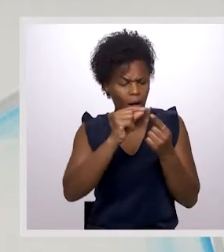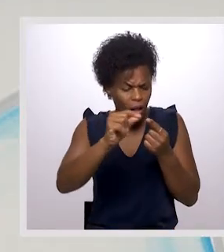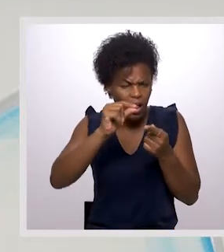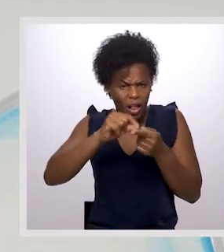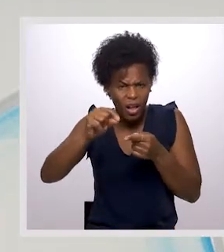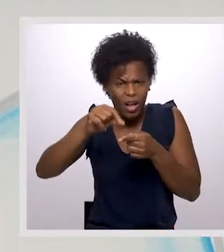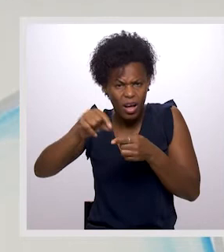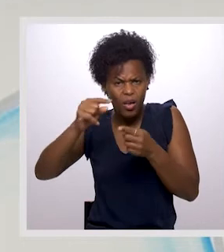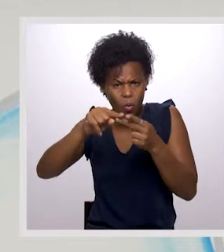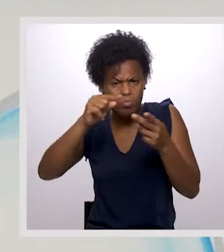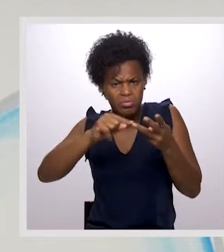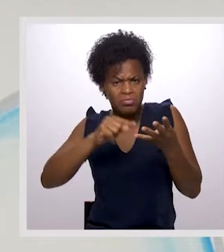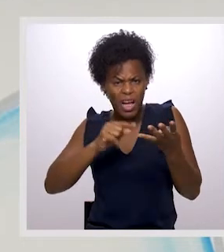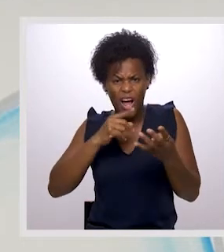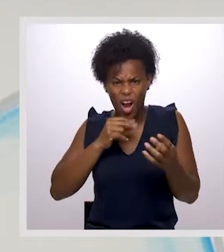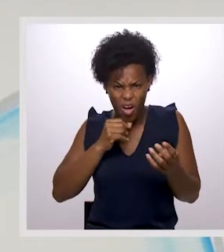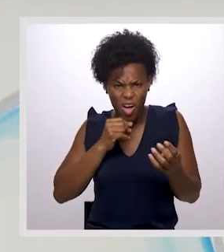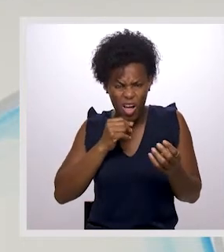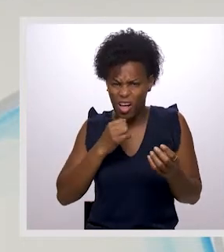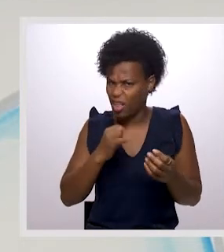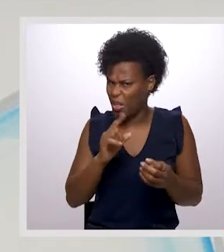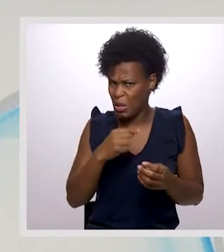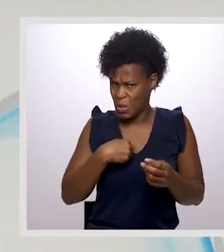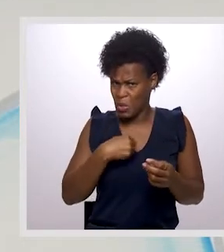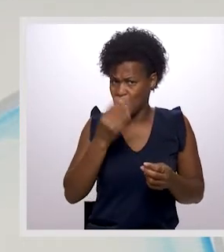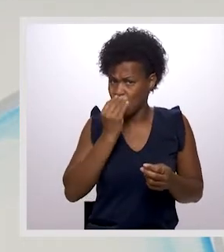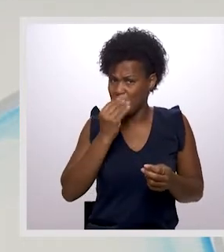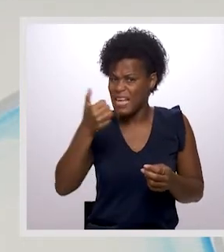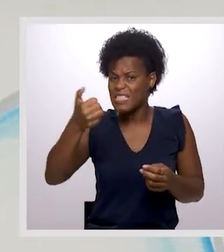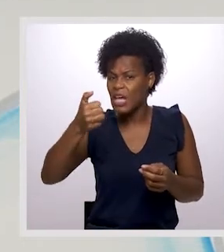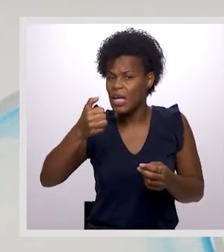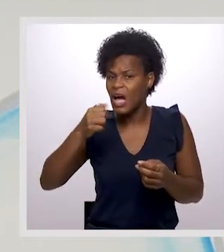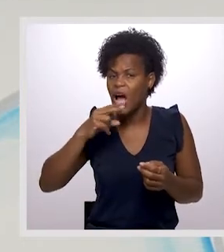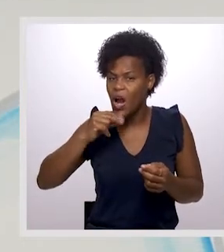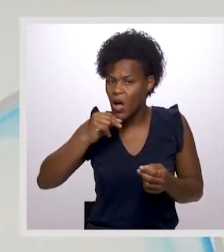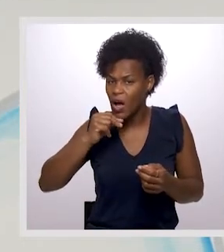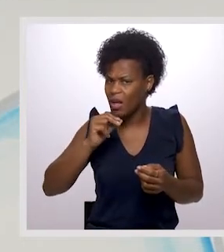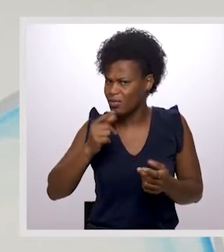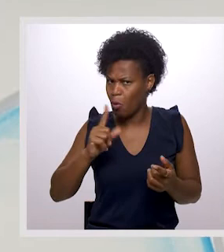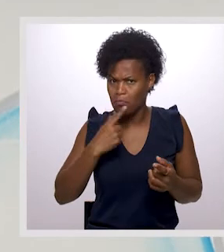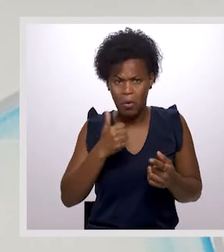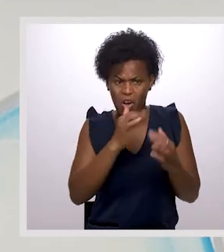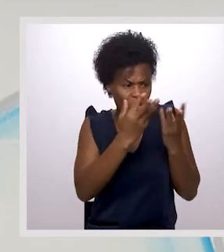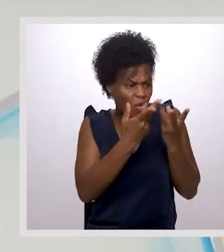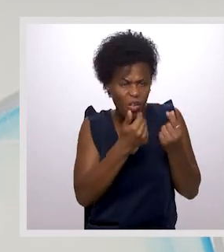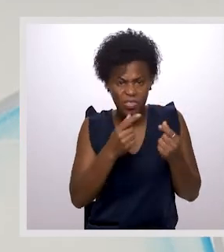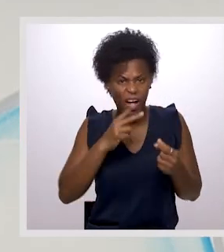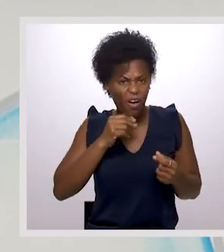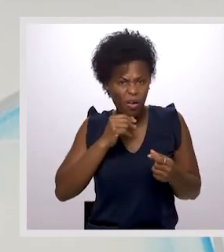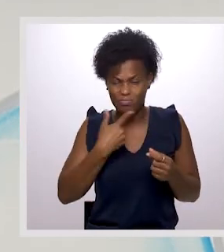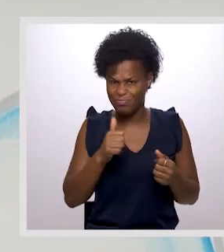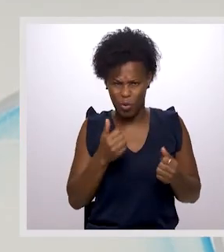pas? Je mange 5 riz. Non, on ne peut pas compter. Alors, c'est